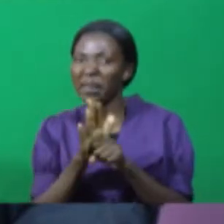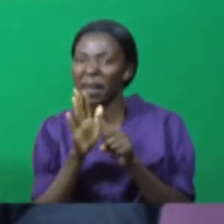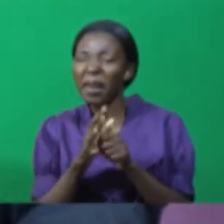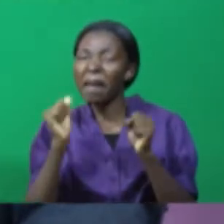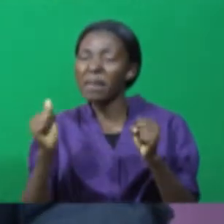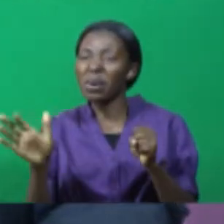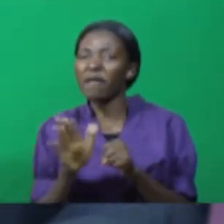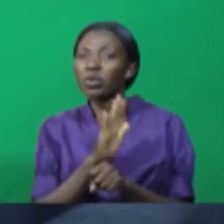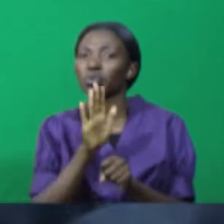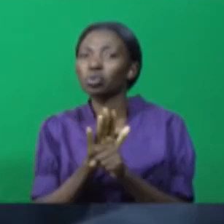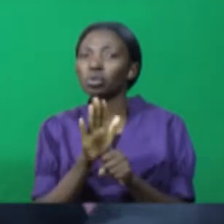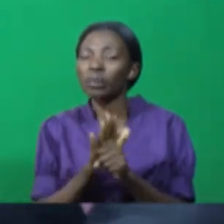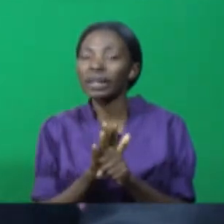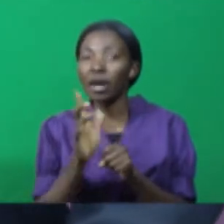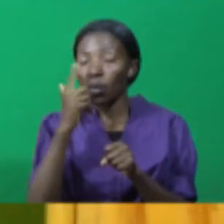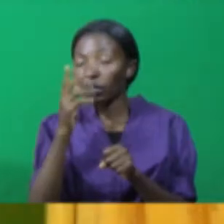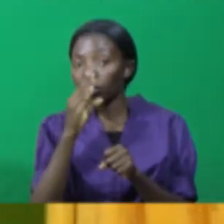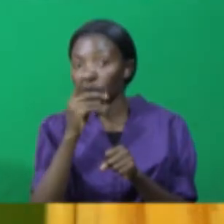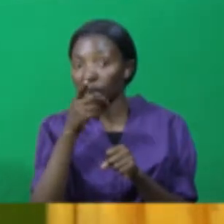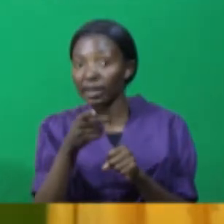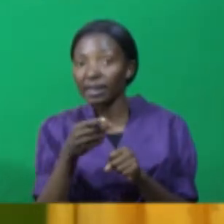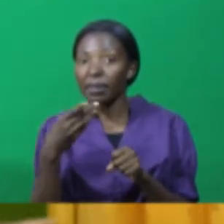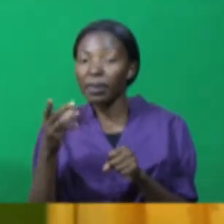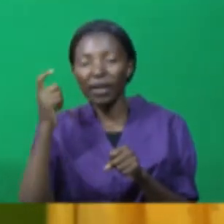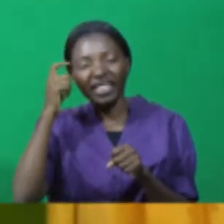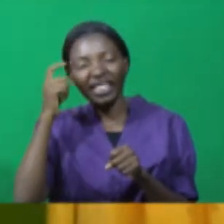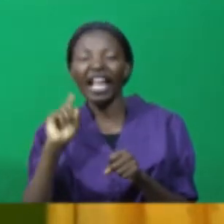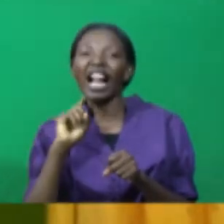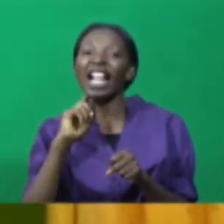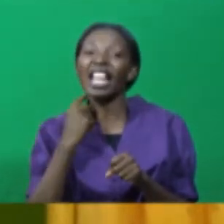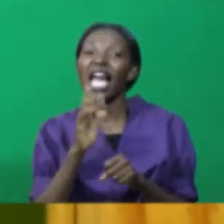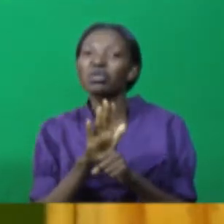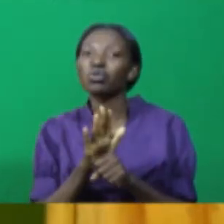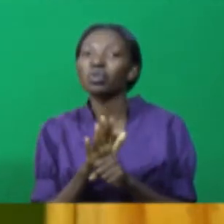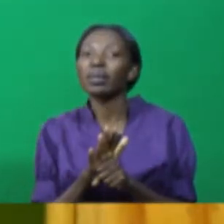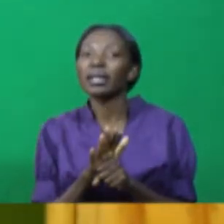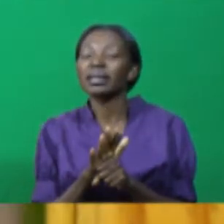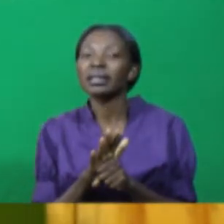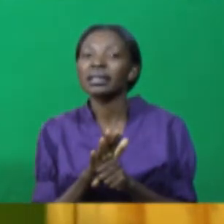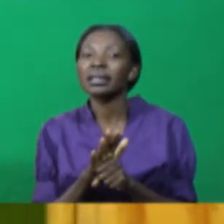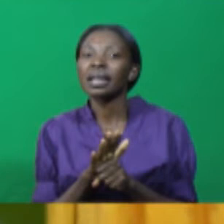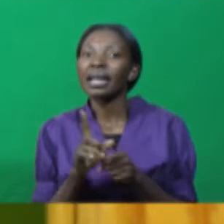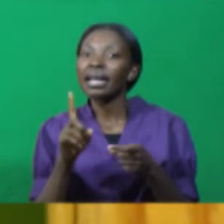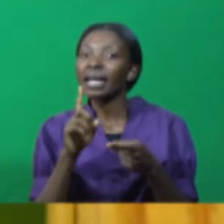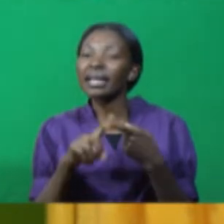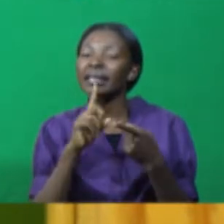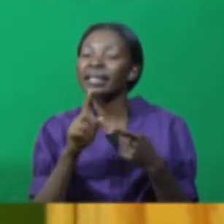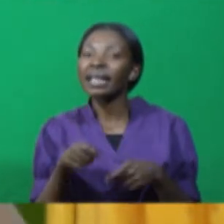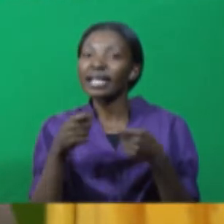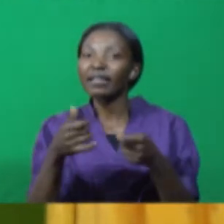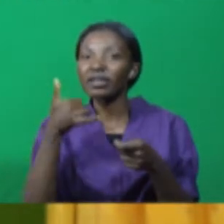kunda. Unapasa watu mukata ura mchina. Mano anufunga watu murugunye bohona. Wanazo tifuti mungu. Mpesa wati tipei mafoni